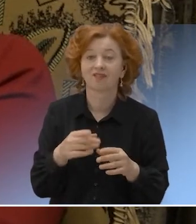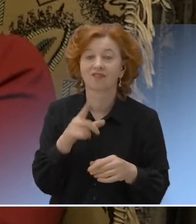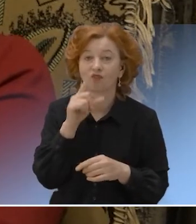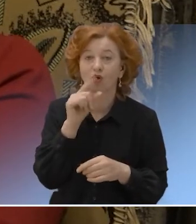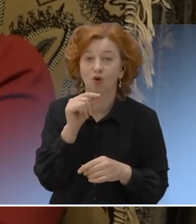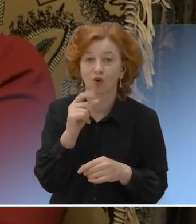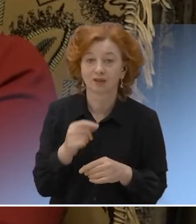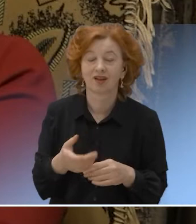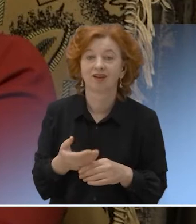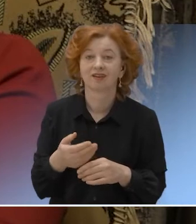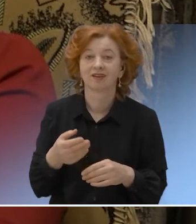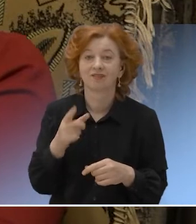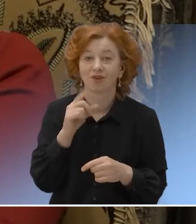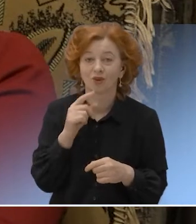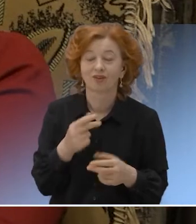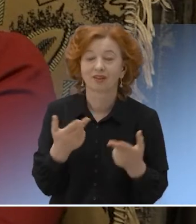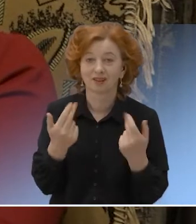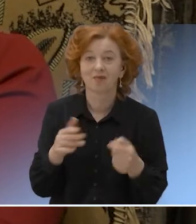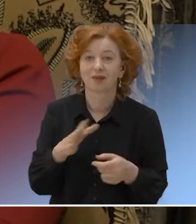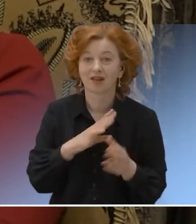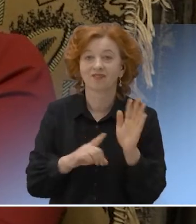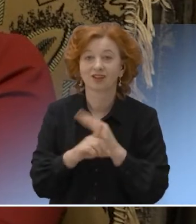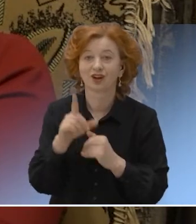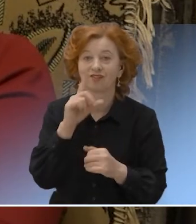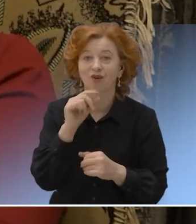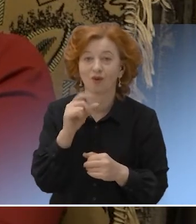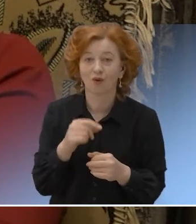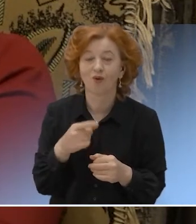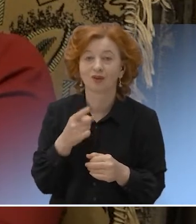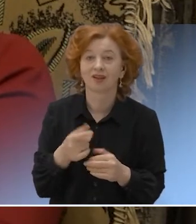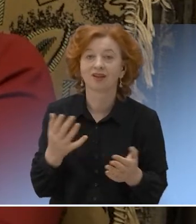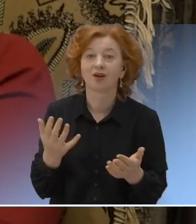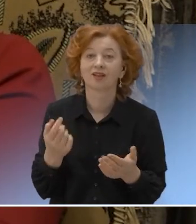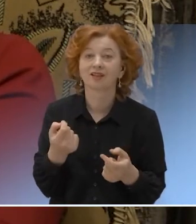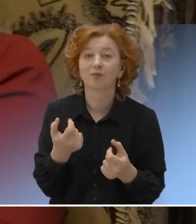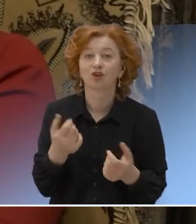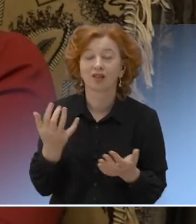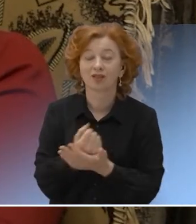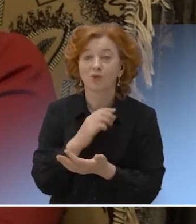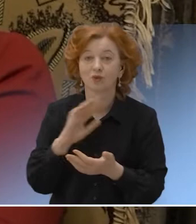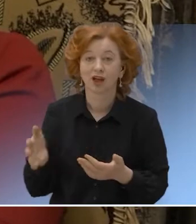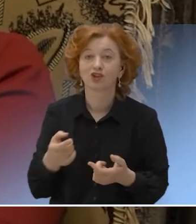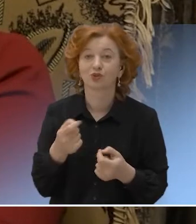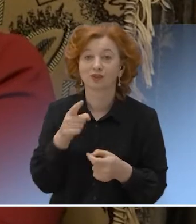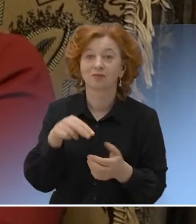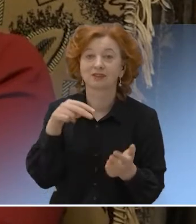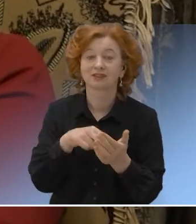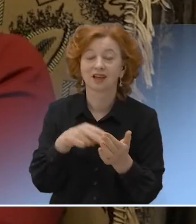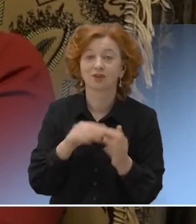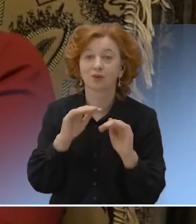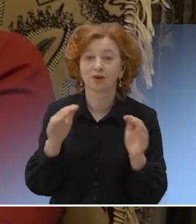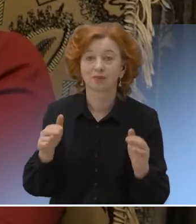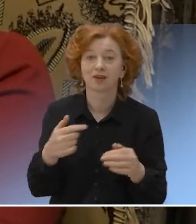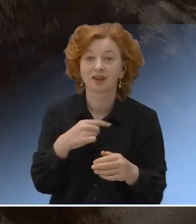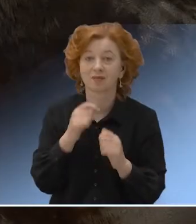меня ворона. Ворона была? Да, была ворона, попалась. Такая неудачная немножко, но она сейчас там стоит у ребят,